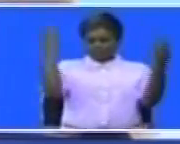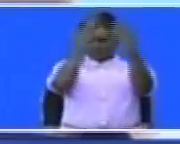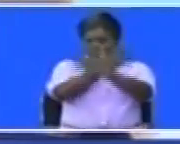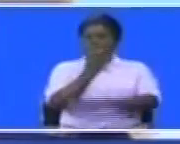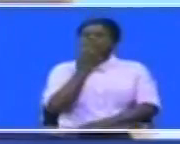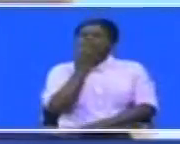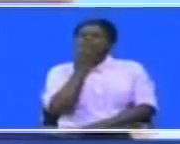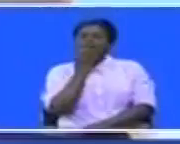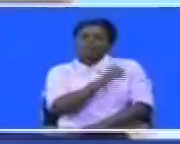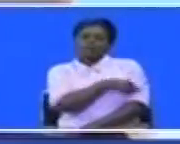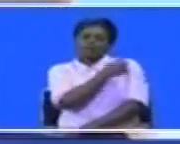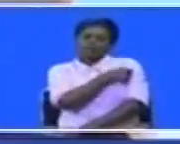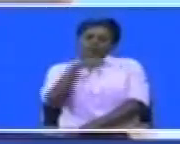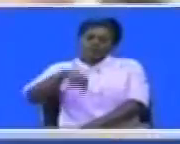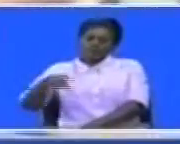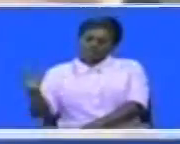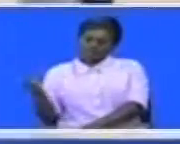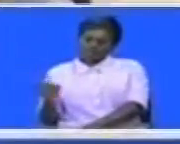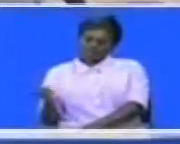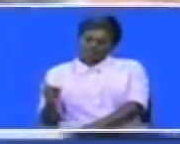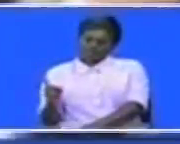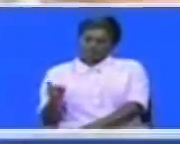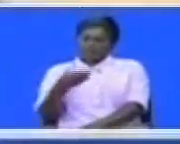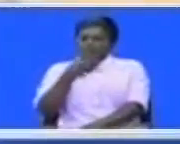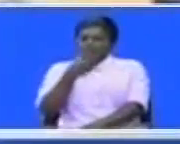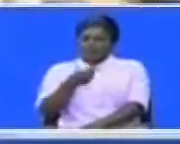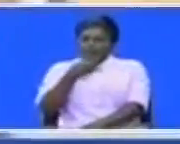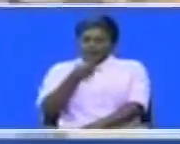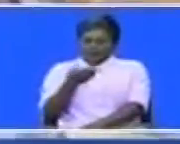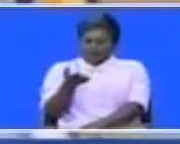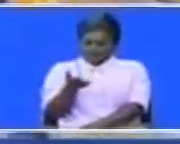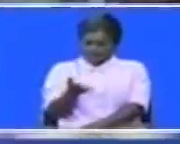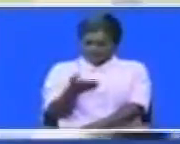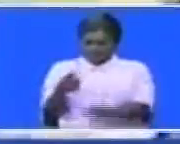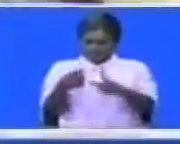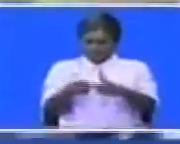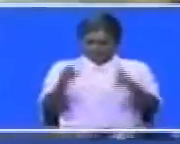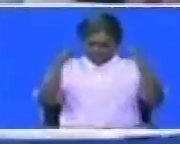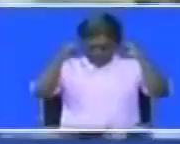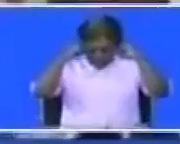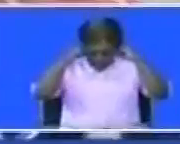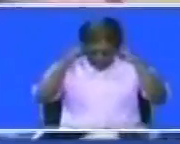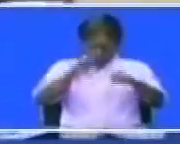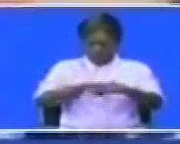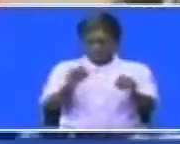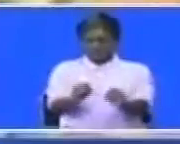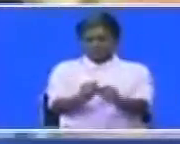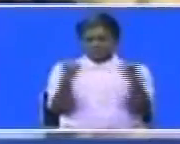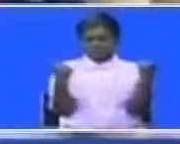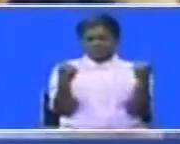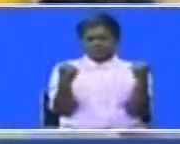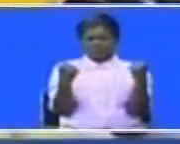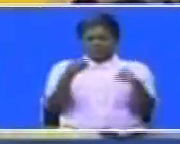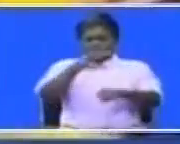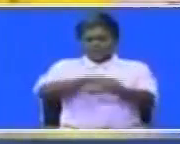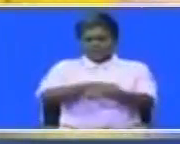Kenyatta hapa mjini Nairobi. Sarafara ambaye alikuwa akija hapa Nairobi kuanza masomo yake, alipopata ajali hiyo alikuwa amepata risasi